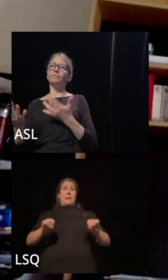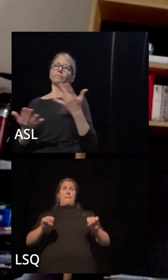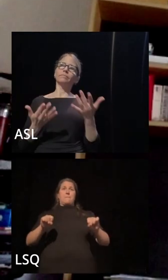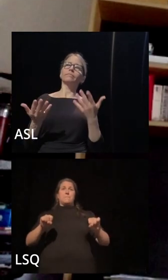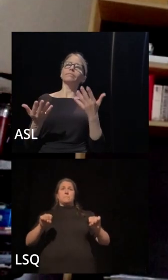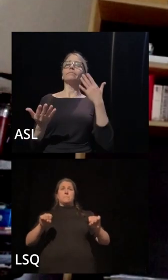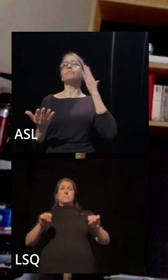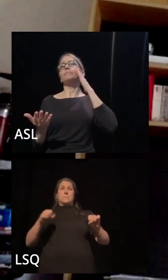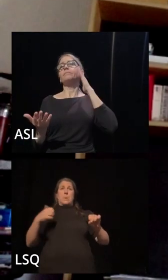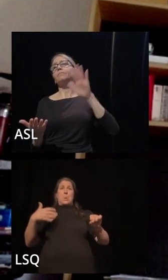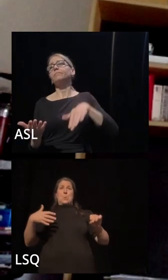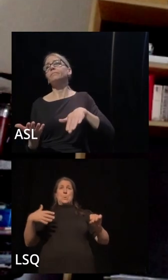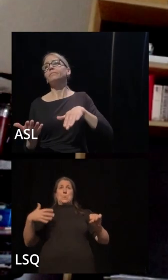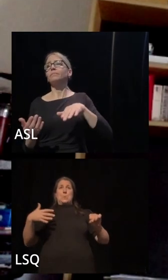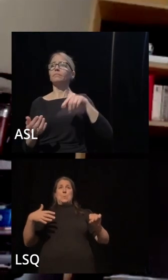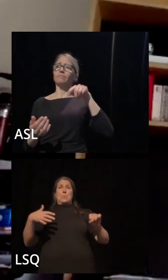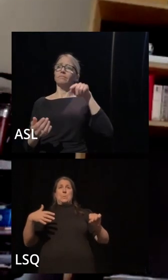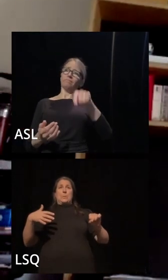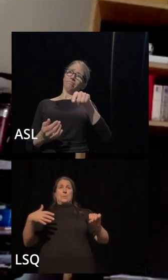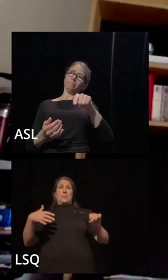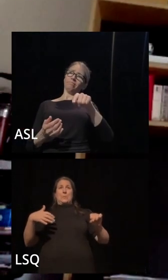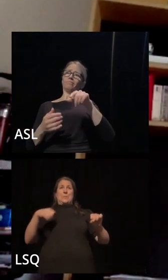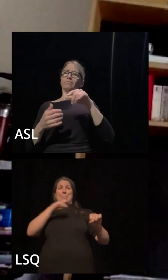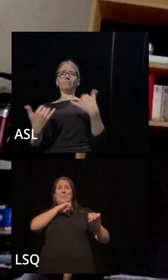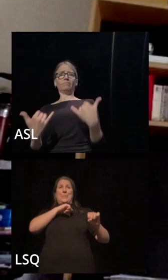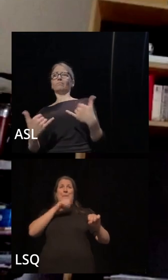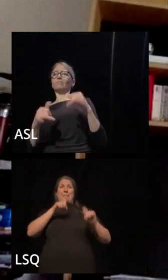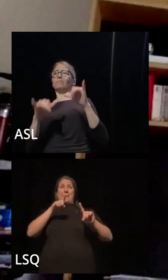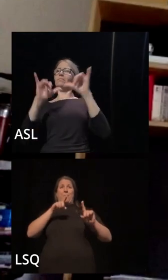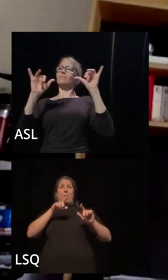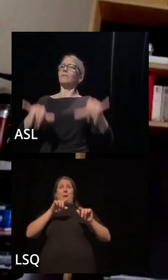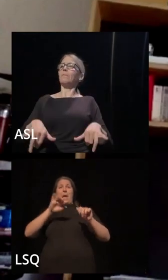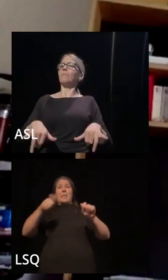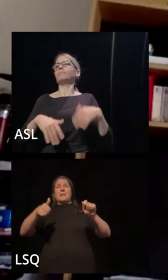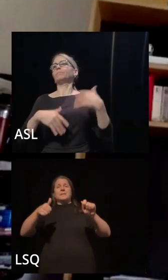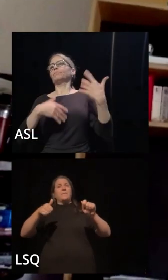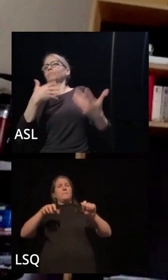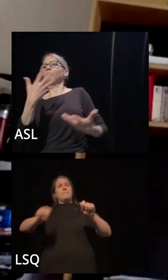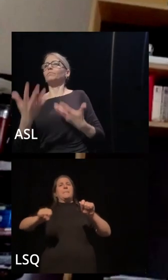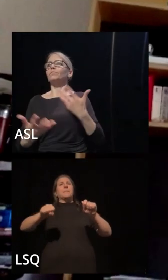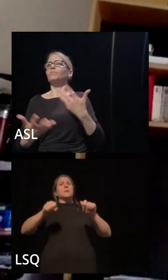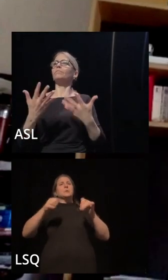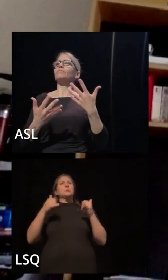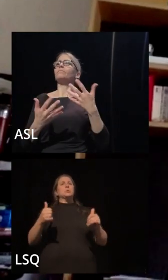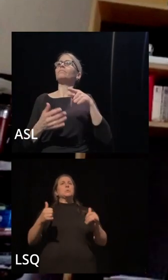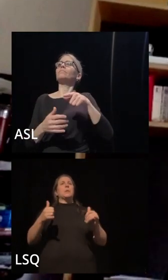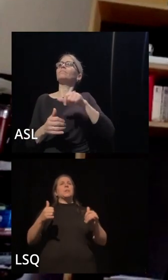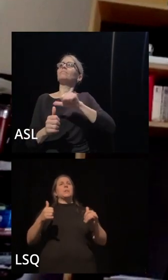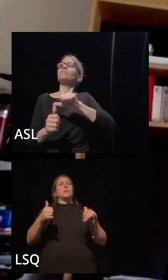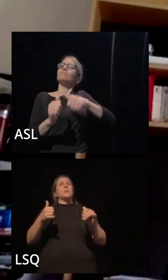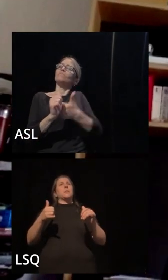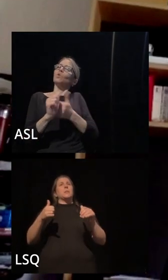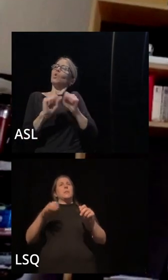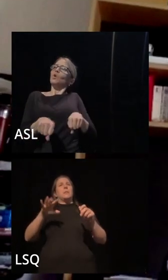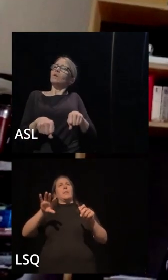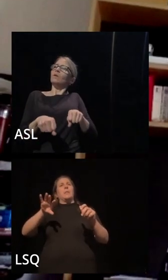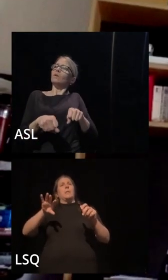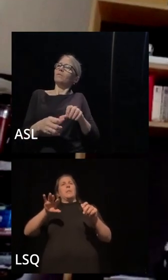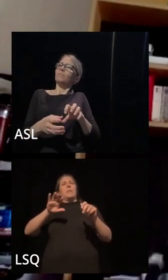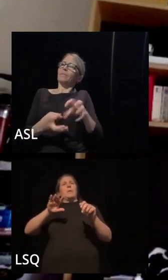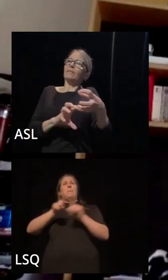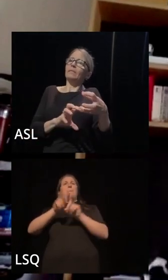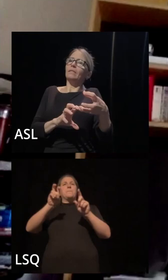la moindre alternative de façon très rapide pour la réintroduire dans le centre.